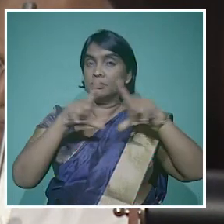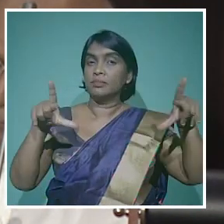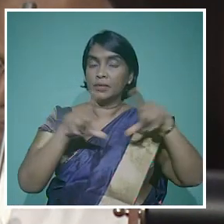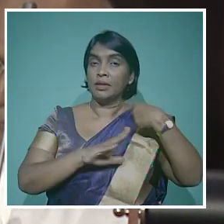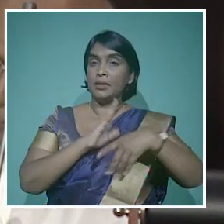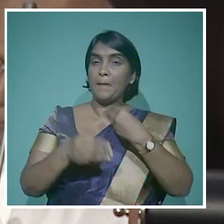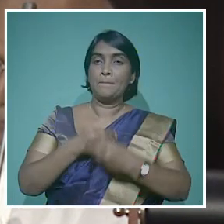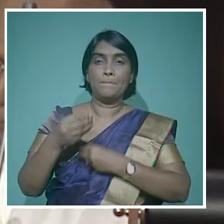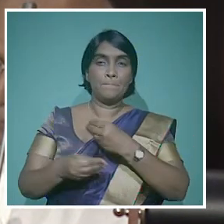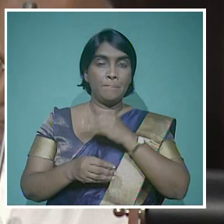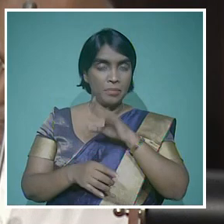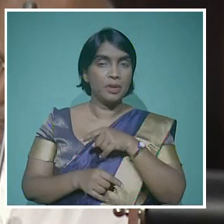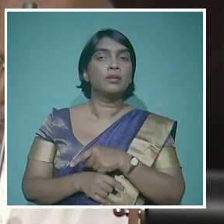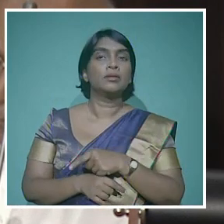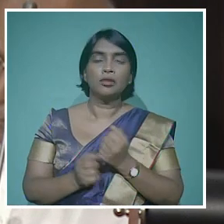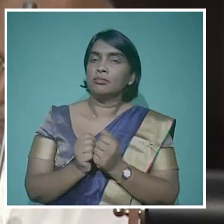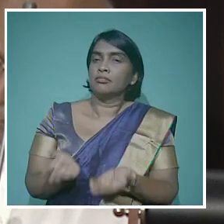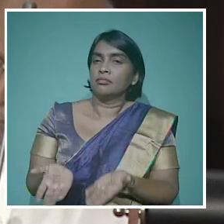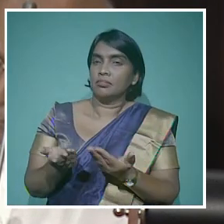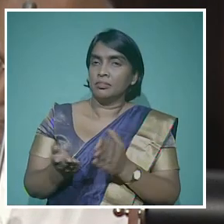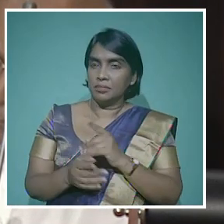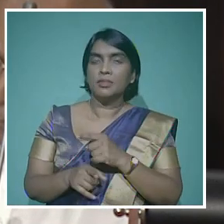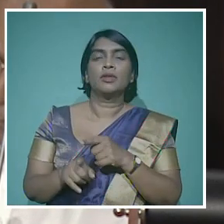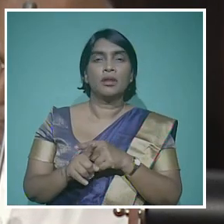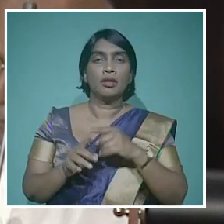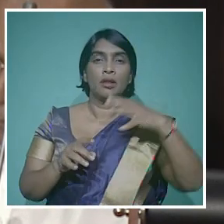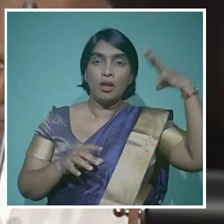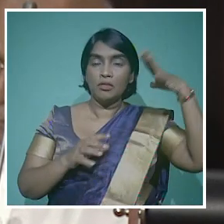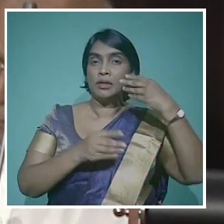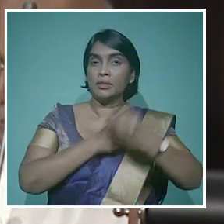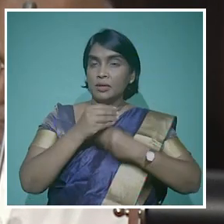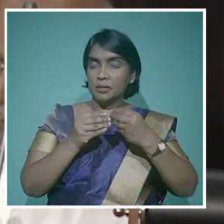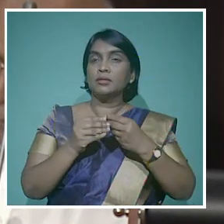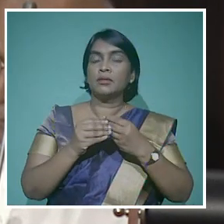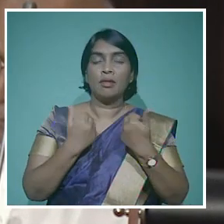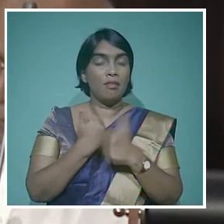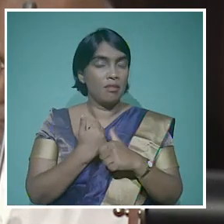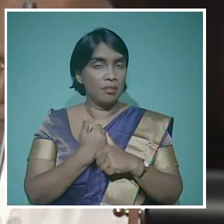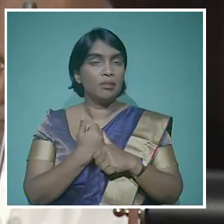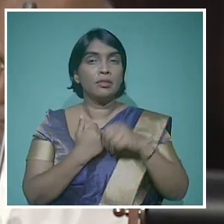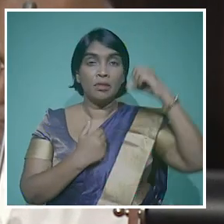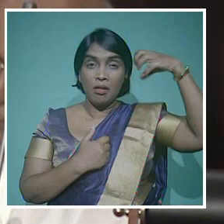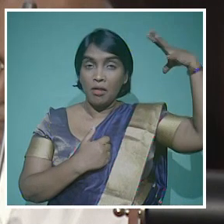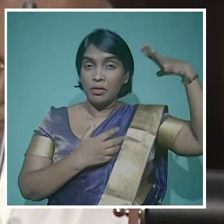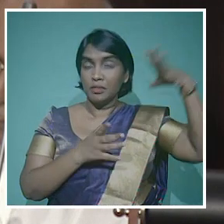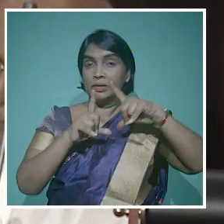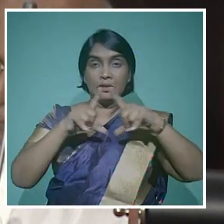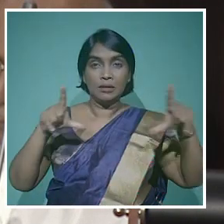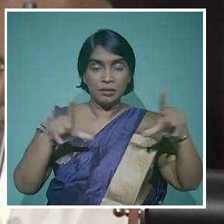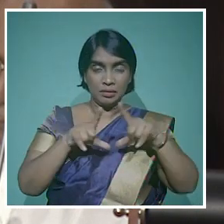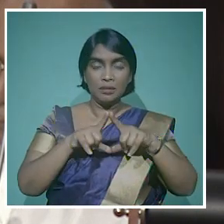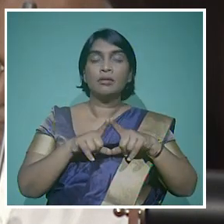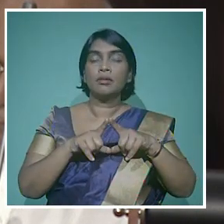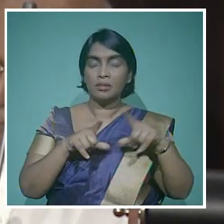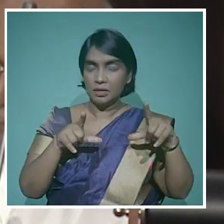දේශීය නිෂ්පාදනය කිරීමේ දිරිගැන්වීම සඳහාත් සූර්ය බලශක්ති ඉපදීම යොදා ගන්නා පැනල